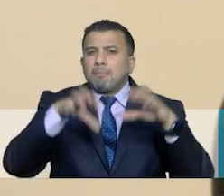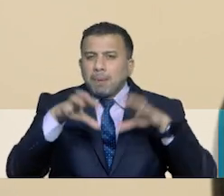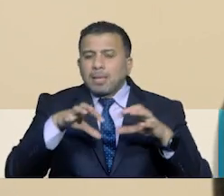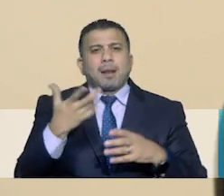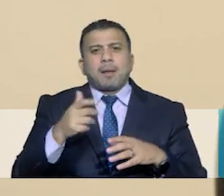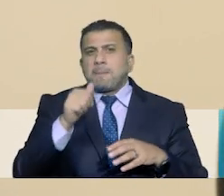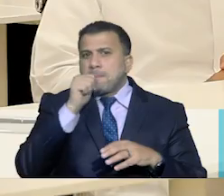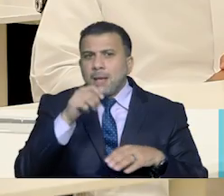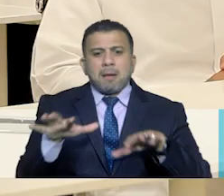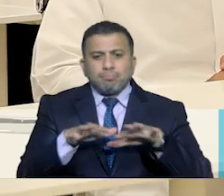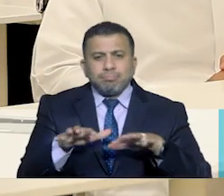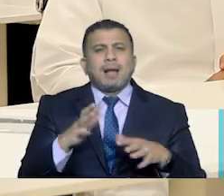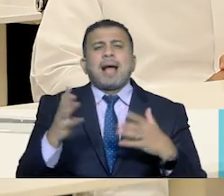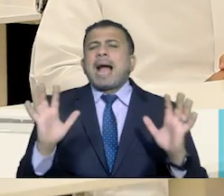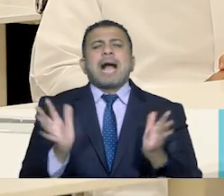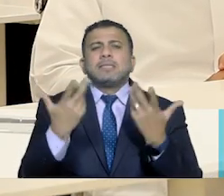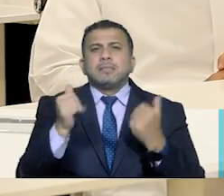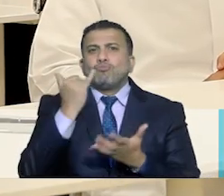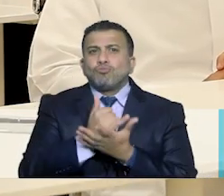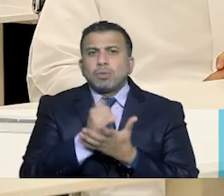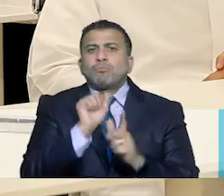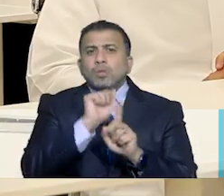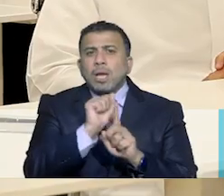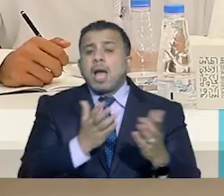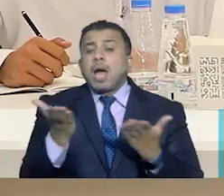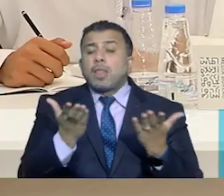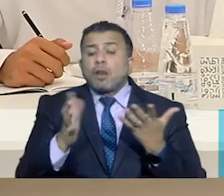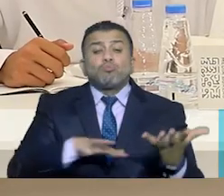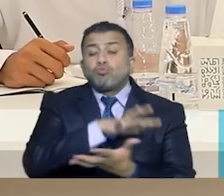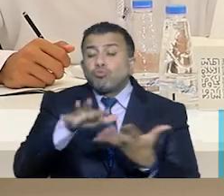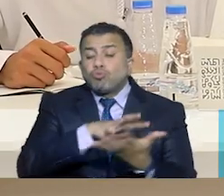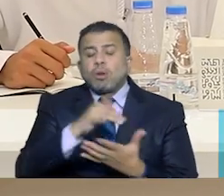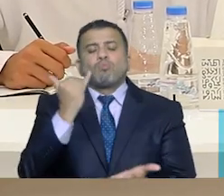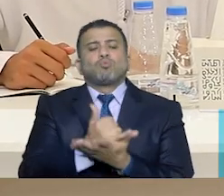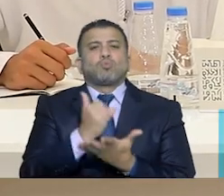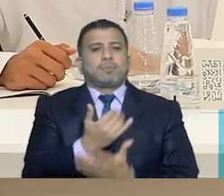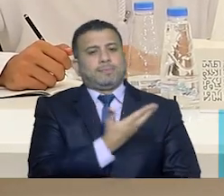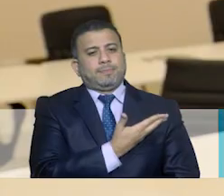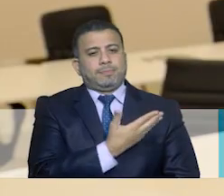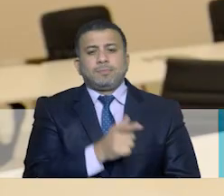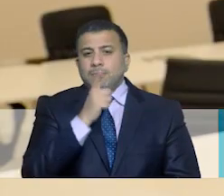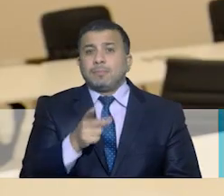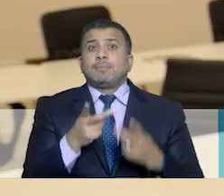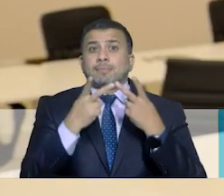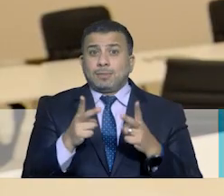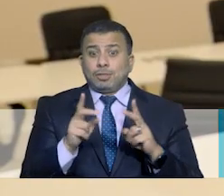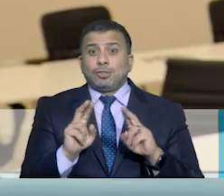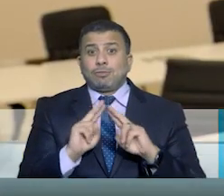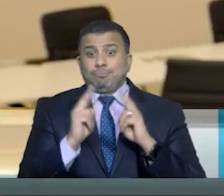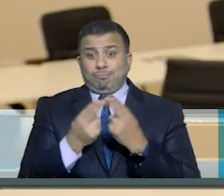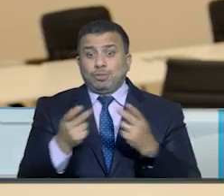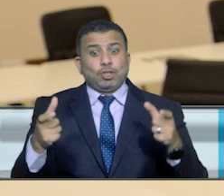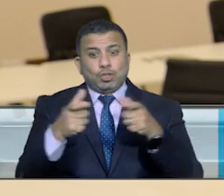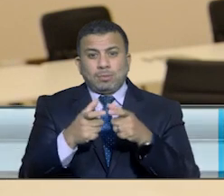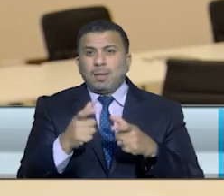عضويته بشكل متناوب متخصصين في ادارات الازمات اطلقنا من خلال هذا الاجتماع